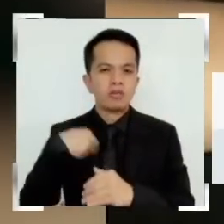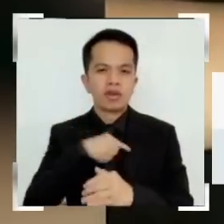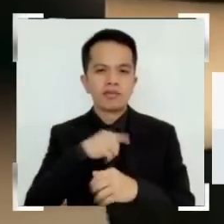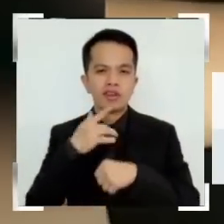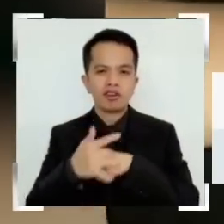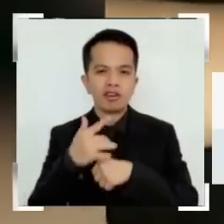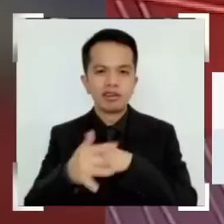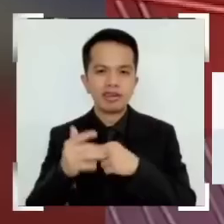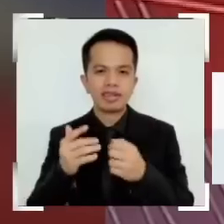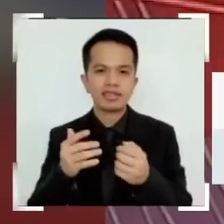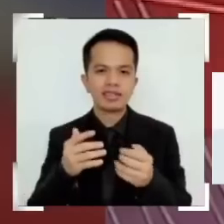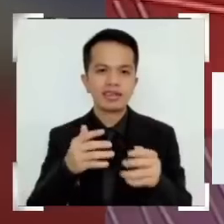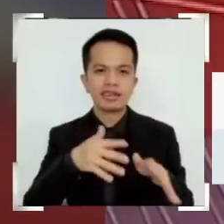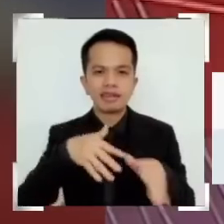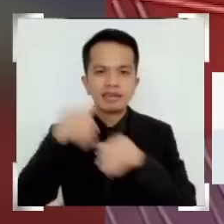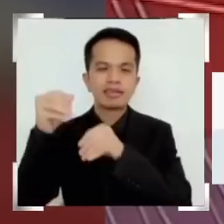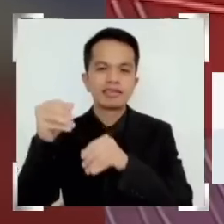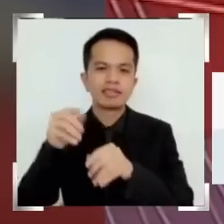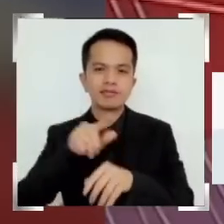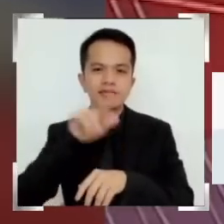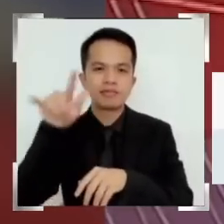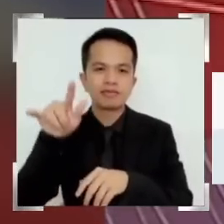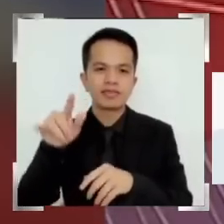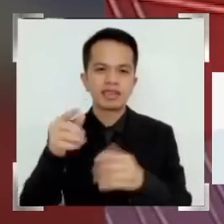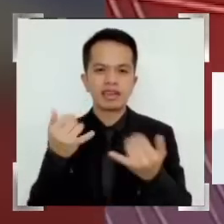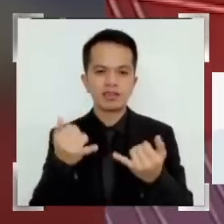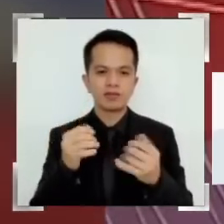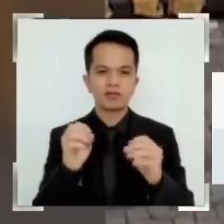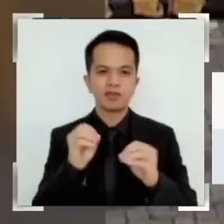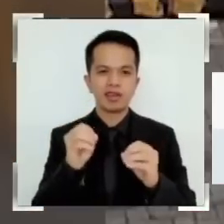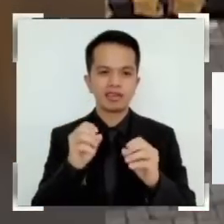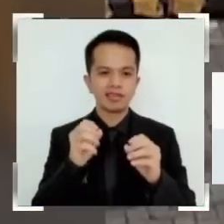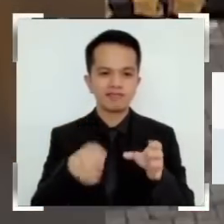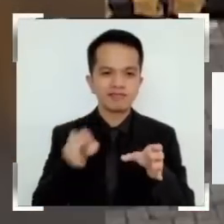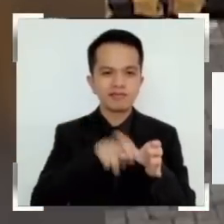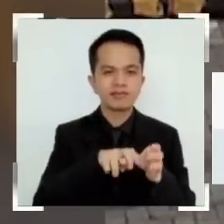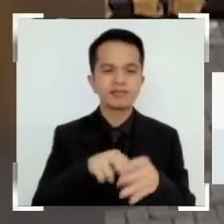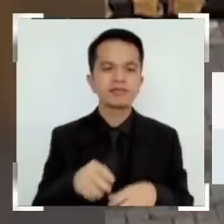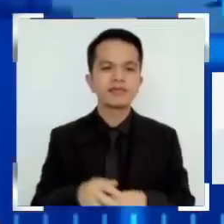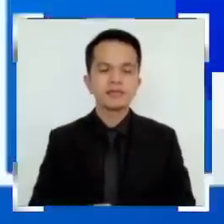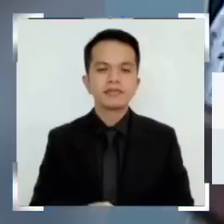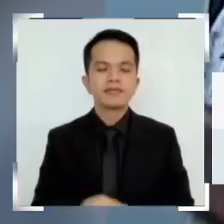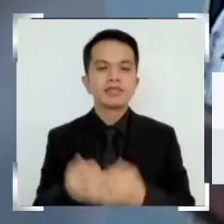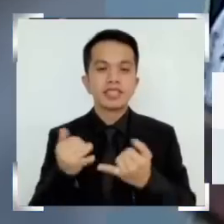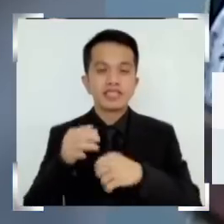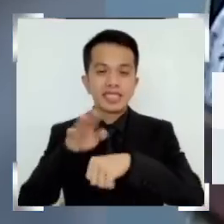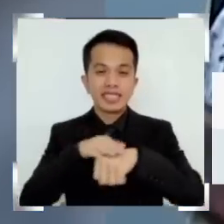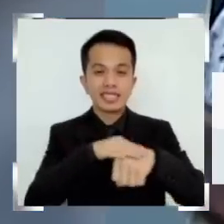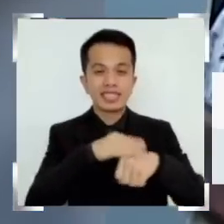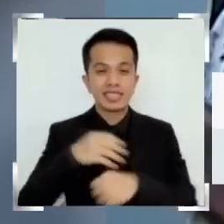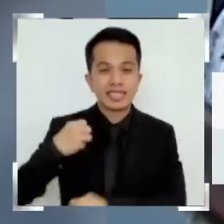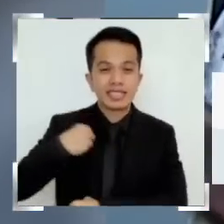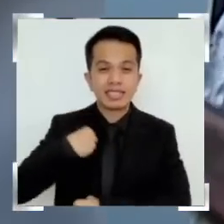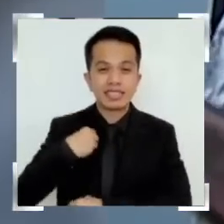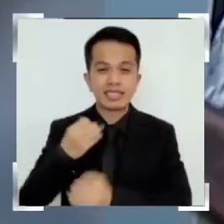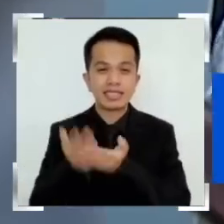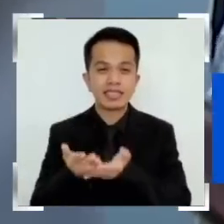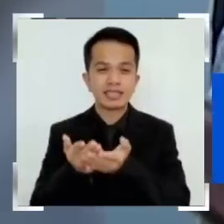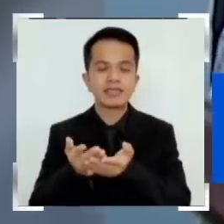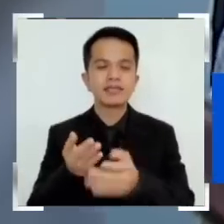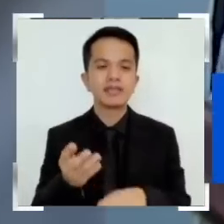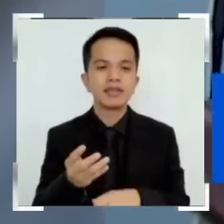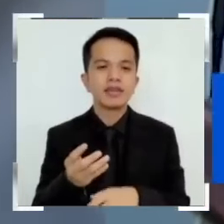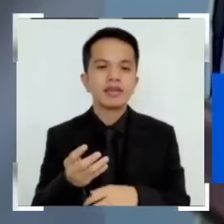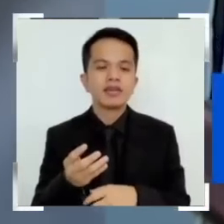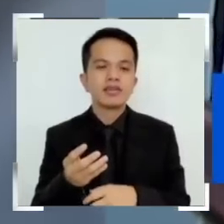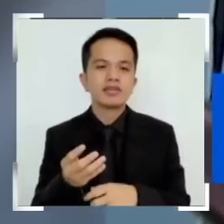nang sasakyan. May biyahe pa sa Pantalan ng Batangas ngayong araw, pero abiso ng Coast Guard. Pag nagkasignal po talaga, automatic naman po